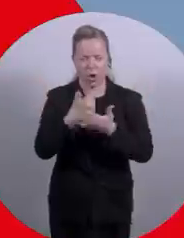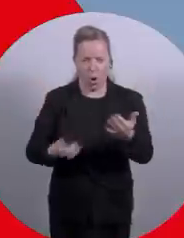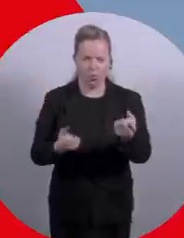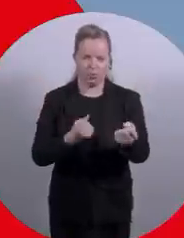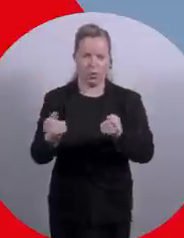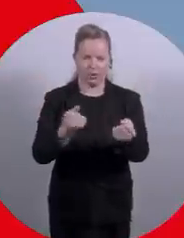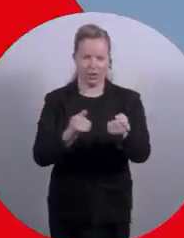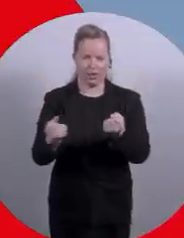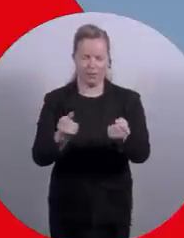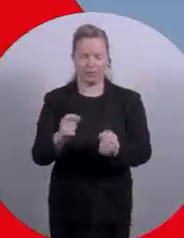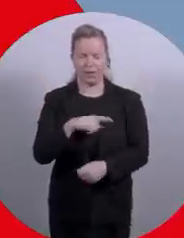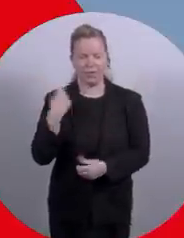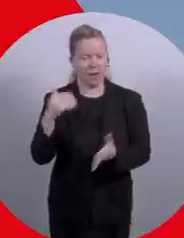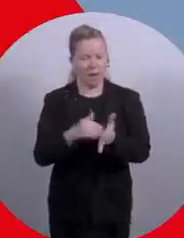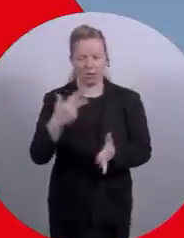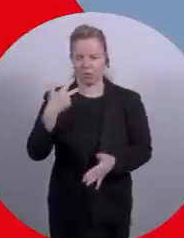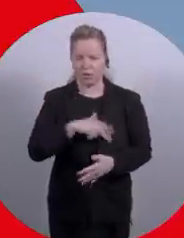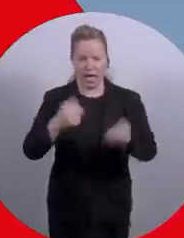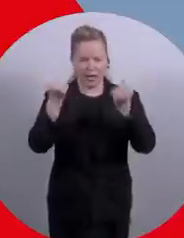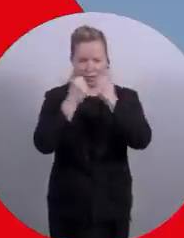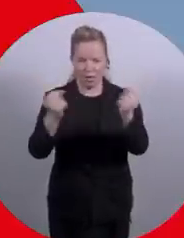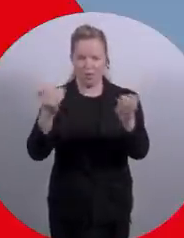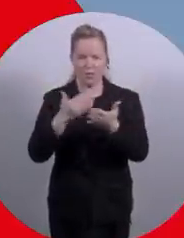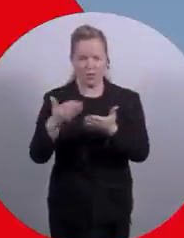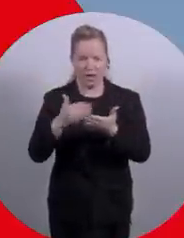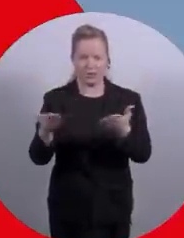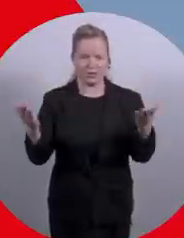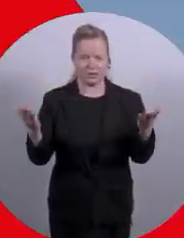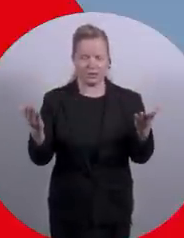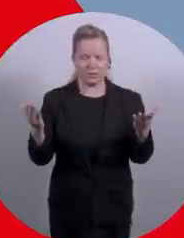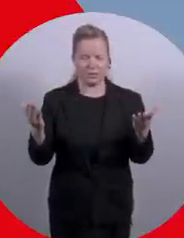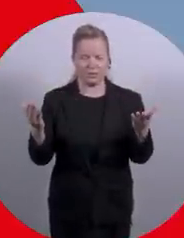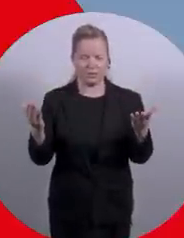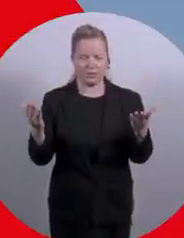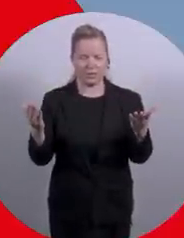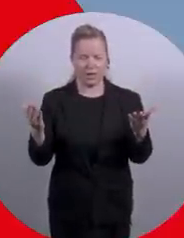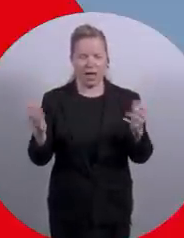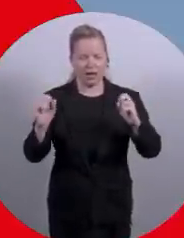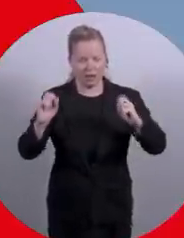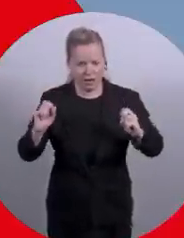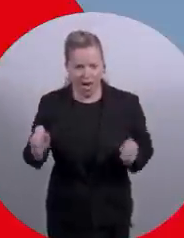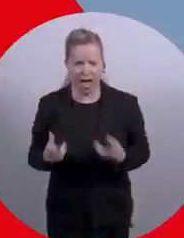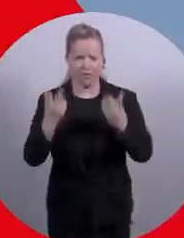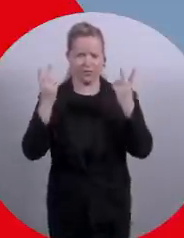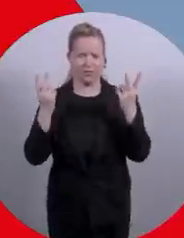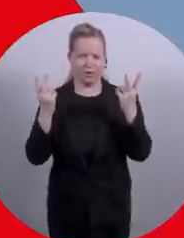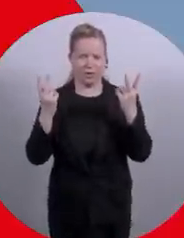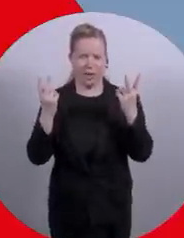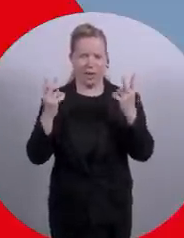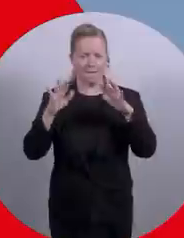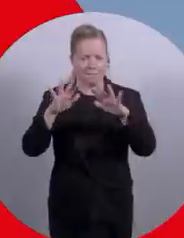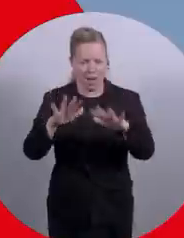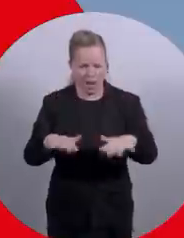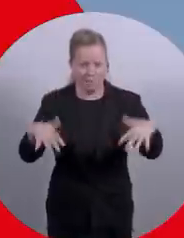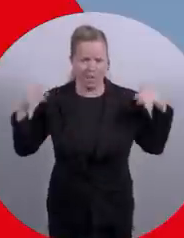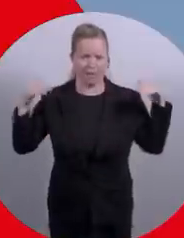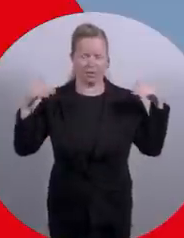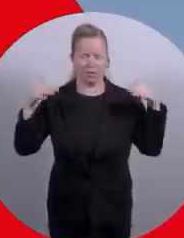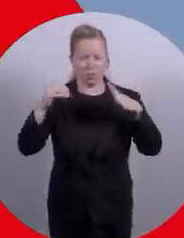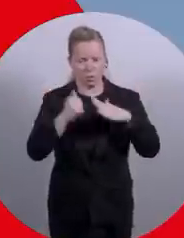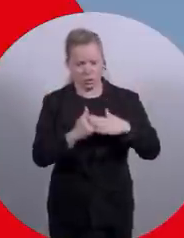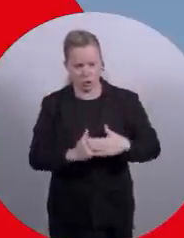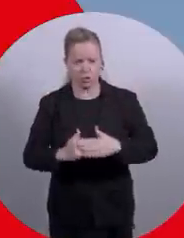brauchen eine Sozialdemokratie wenn es darum geht auch die Kraft zu haben die uns im Parlament dabei